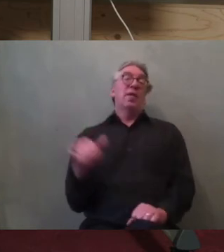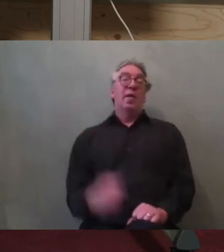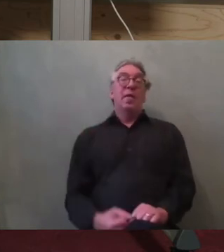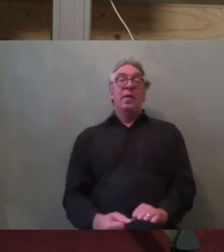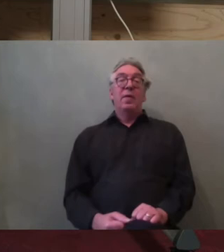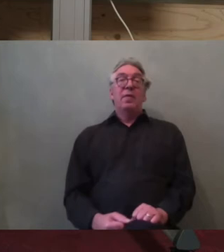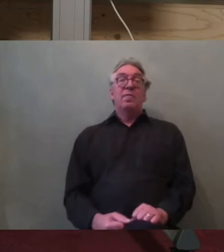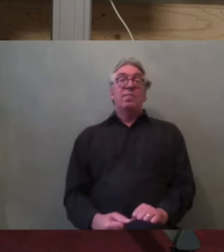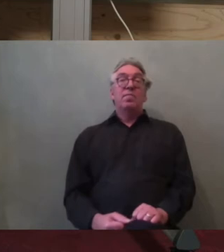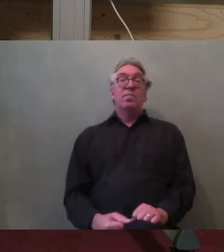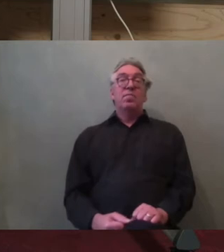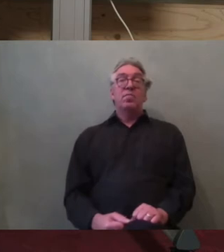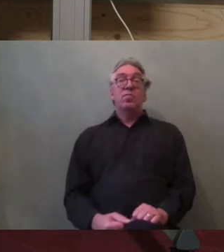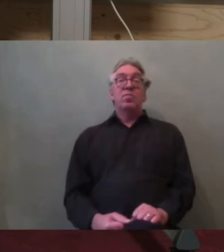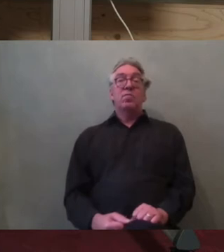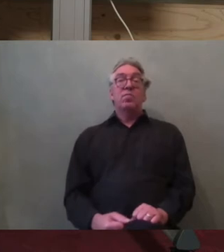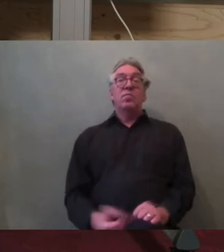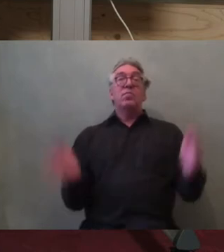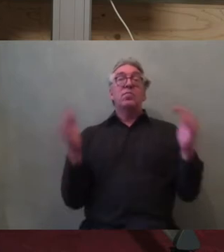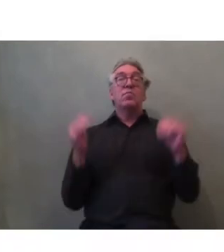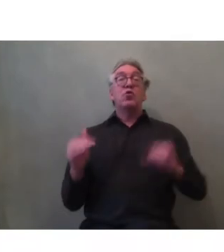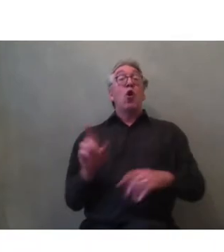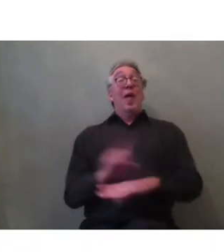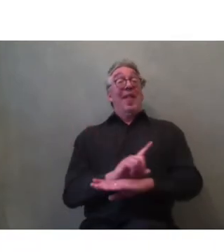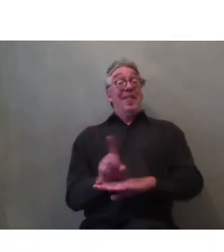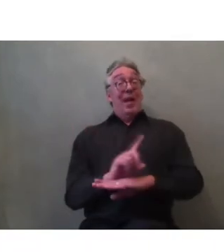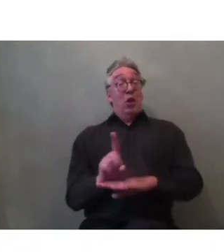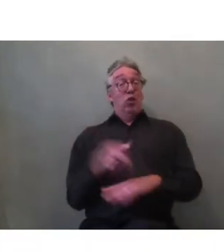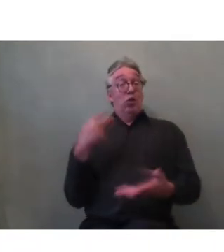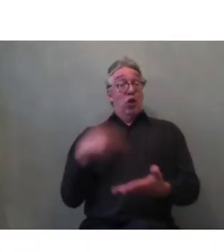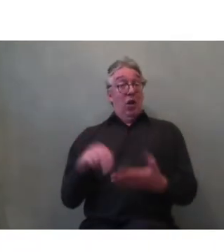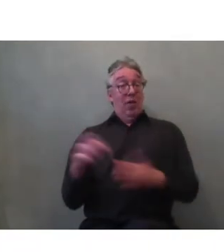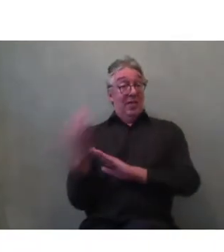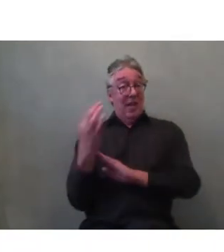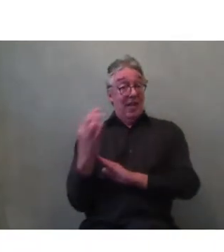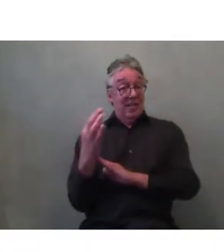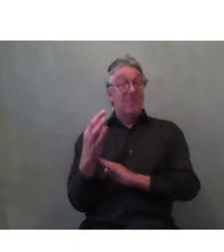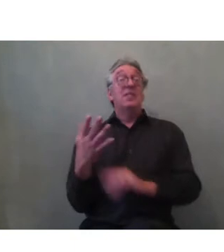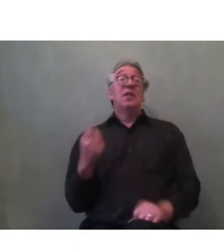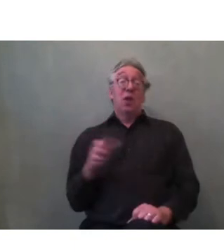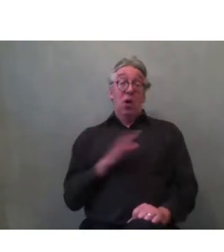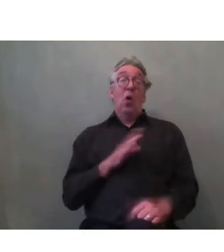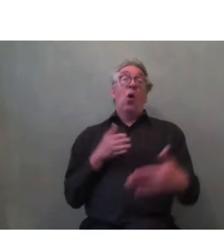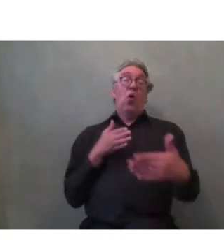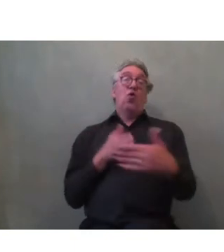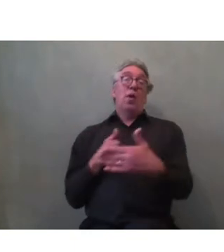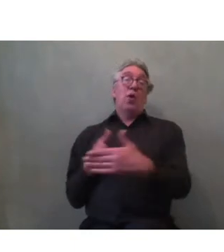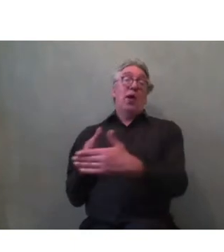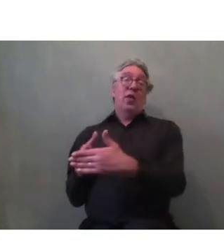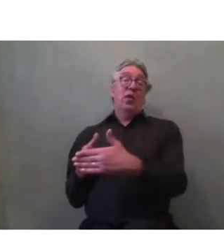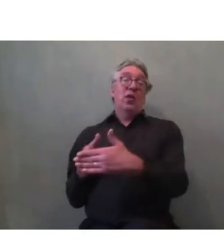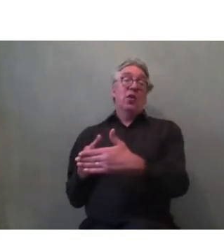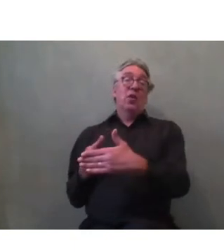Als we kijken naar tijdens de dansles, zijn er belemmeringen, worden die ervaren in de opzet van de